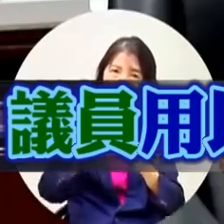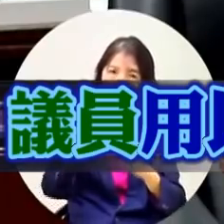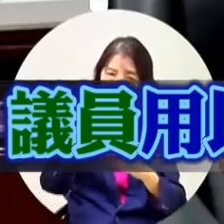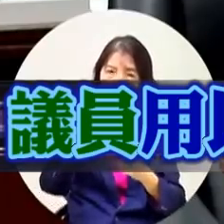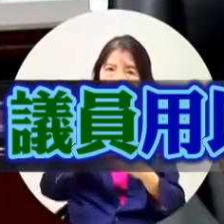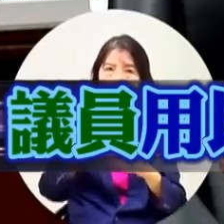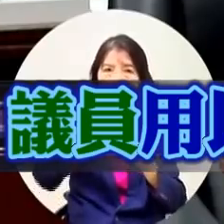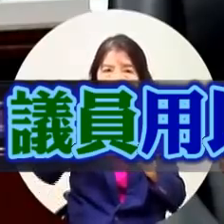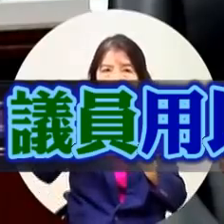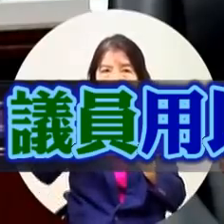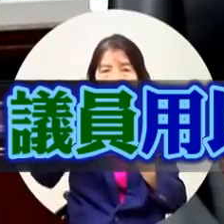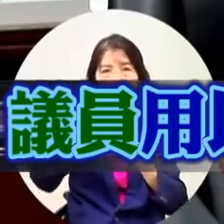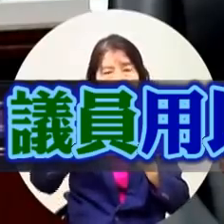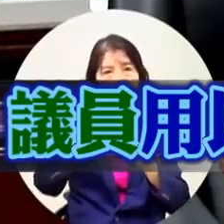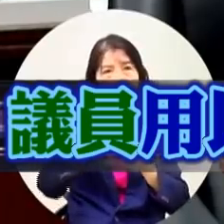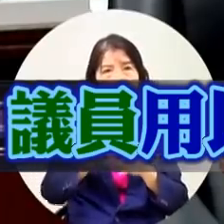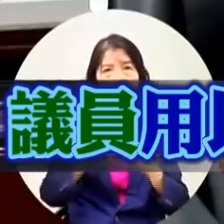答。